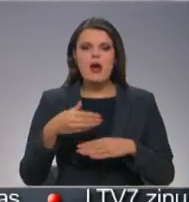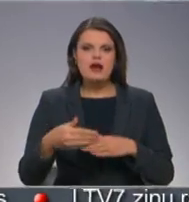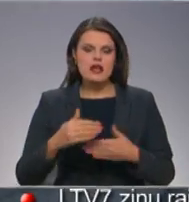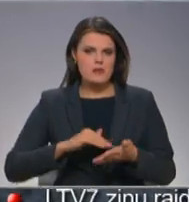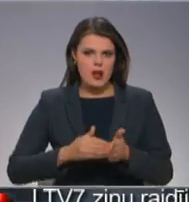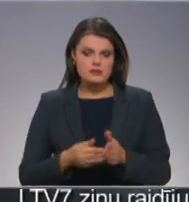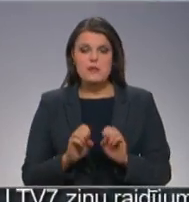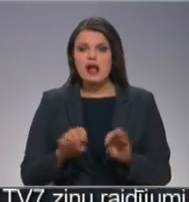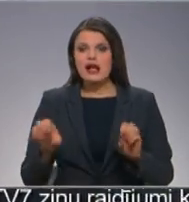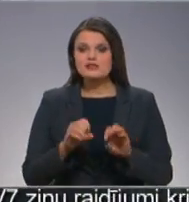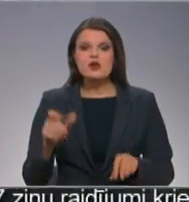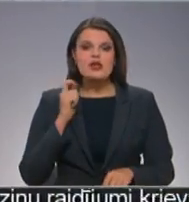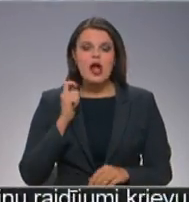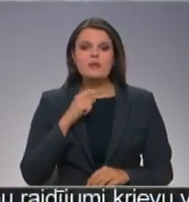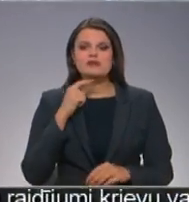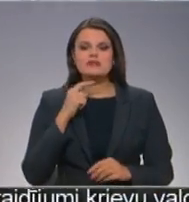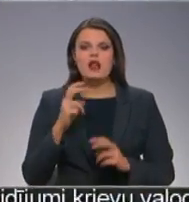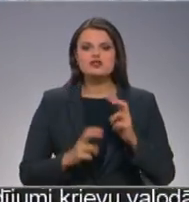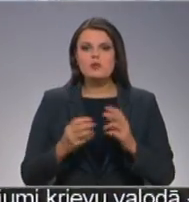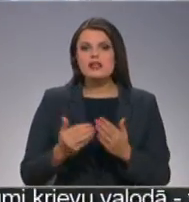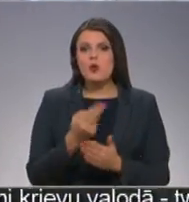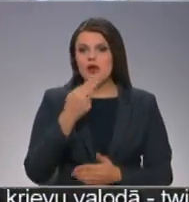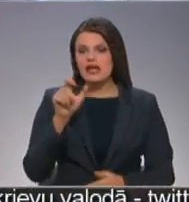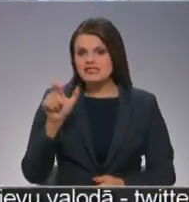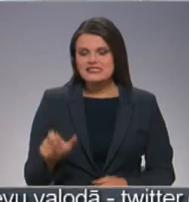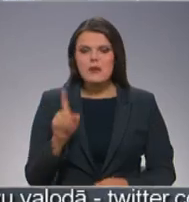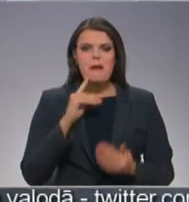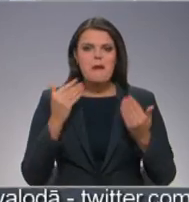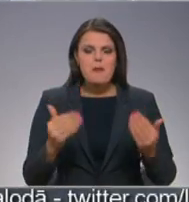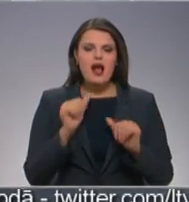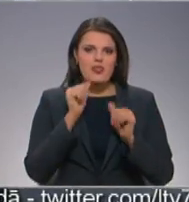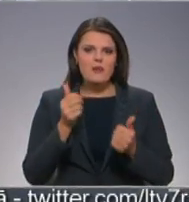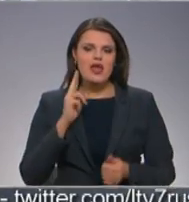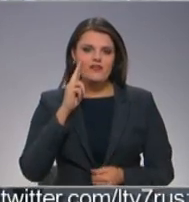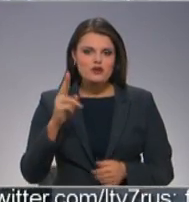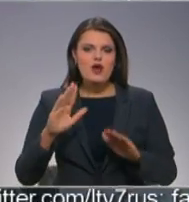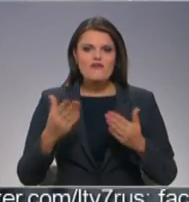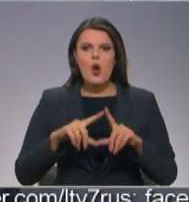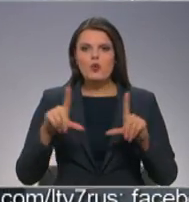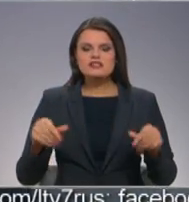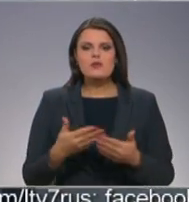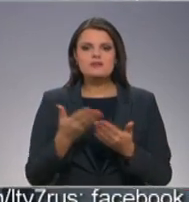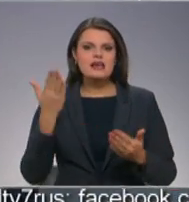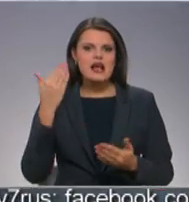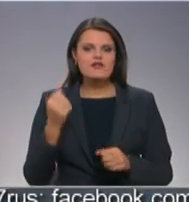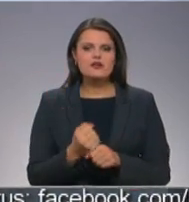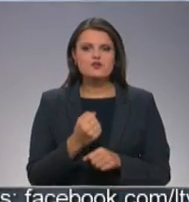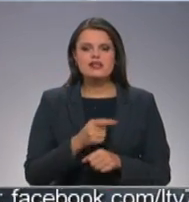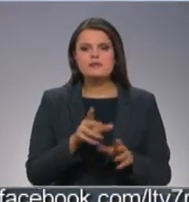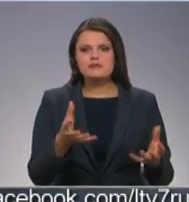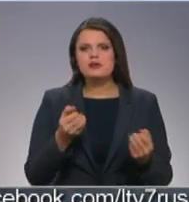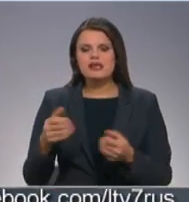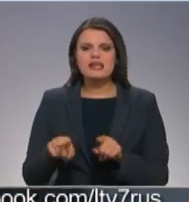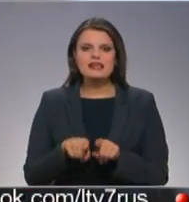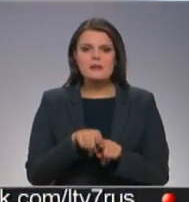Kā skaidroja Jēkabpils gaļas kombinātu jaunais saimnieks, pagaidām nevar solīt, vai uzņēmums kādreiz nodarbinās tikpat cilvēkus, cik pirms